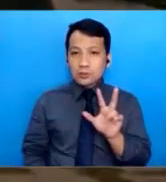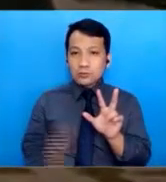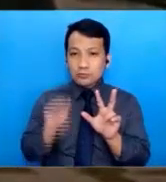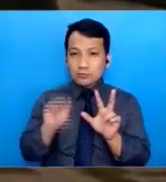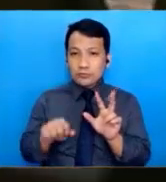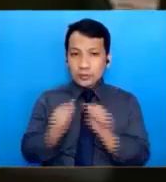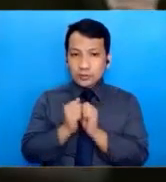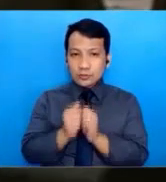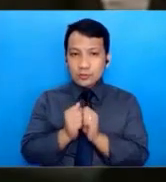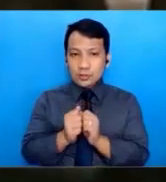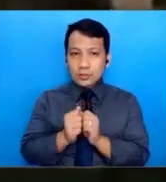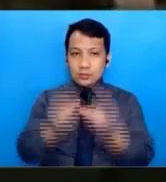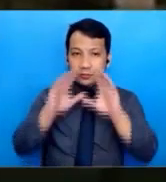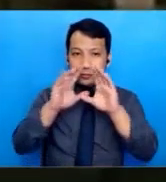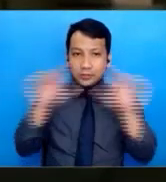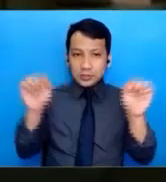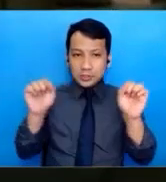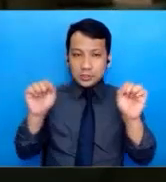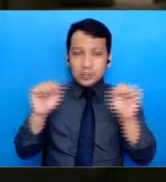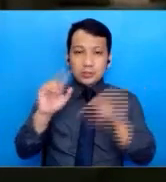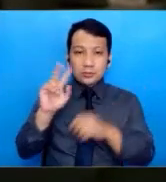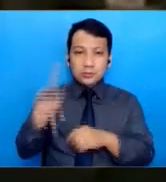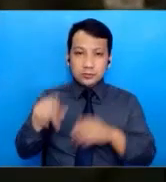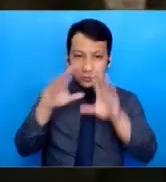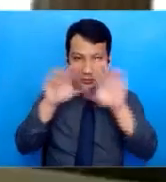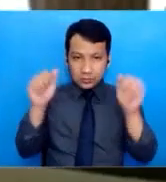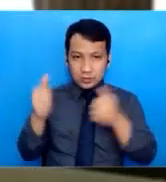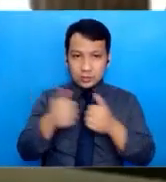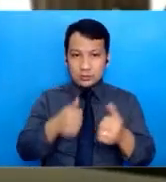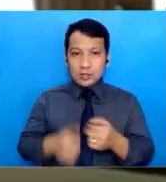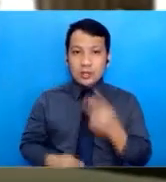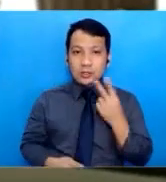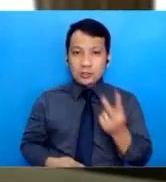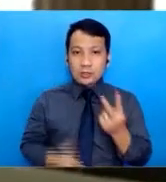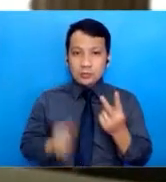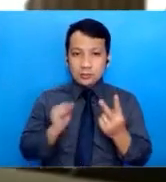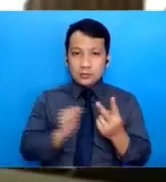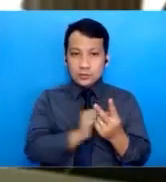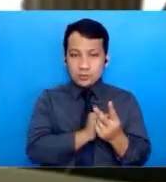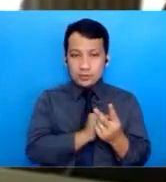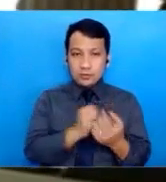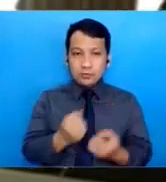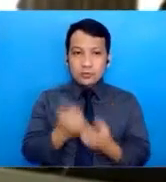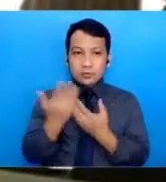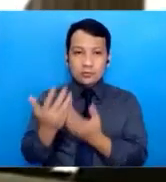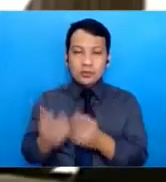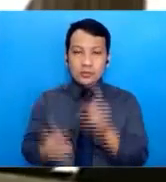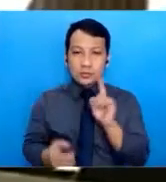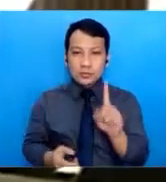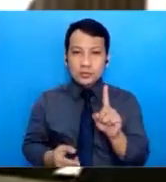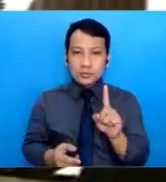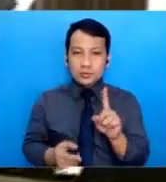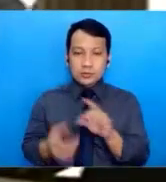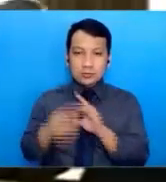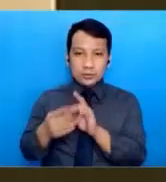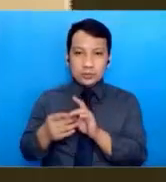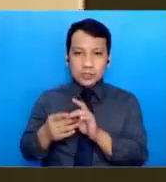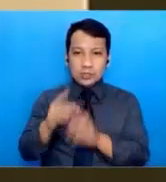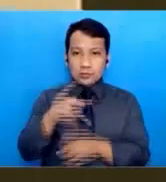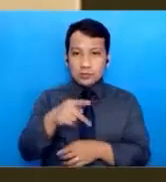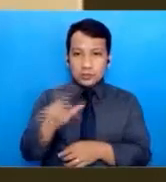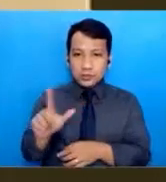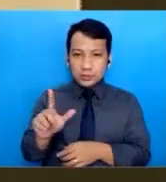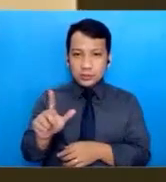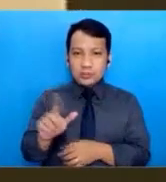bawat presidential at vice presidential candidates, dalawa senatorial aspirants, habang isang companion sa mga party list. Pero paano